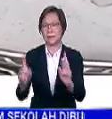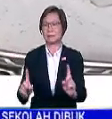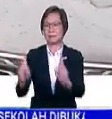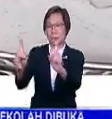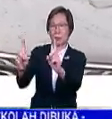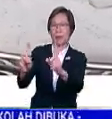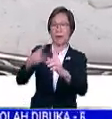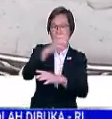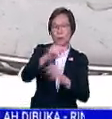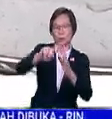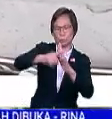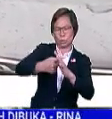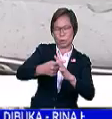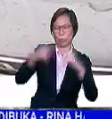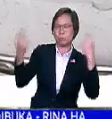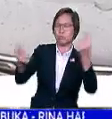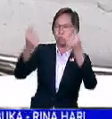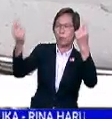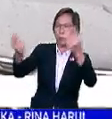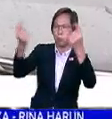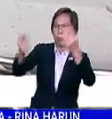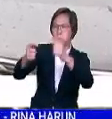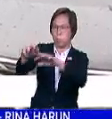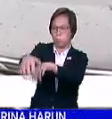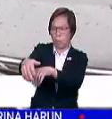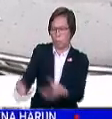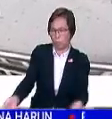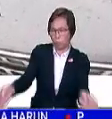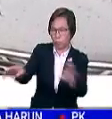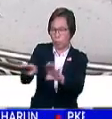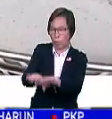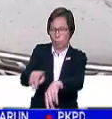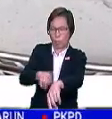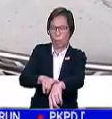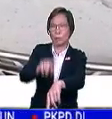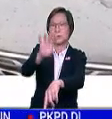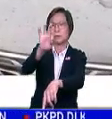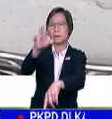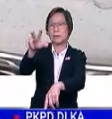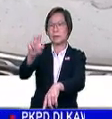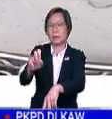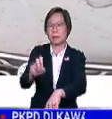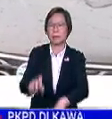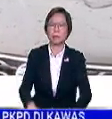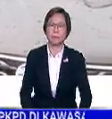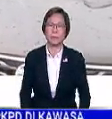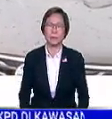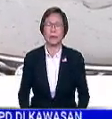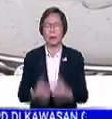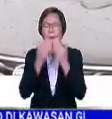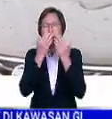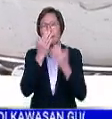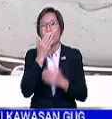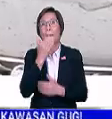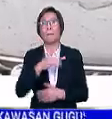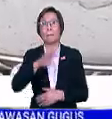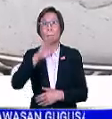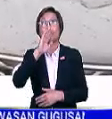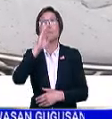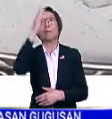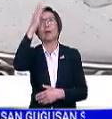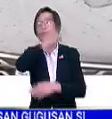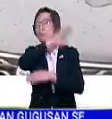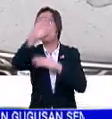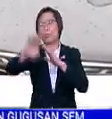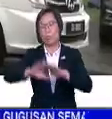Dan telah mula upacara pengkebumian di tanah perkuburan pada jam 9:30. Alhamdulillah, segalanya berjalan